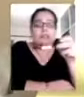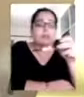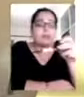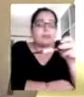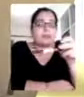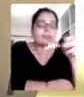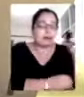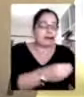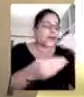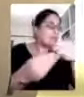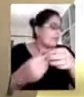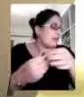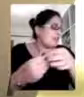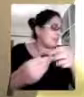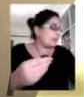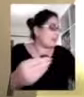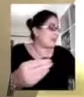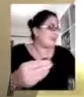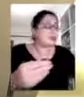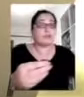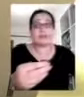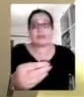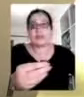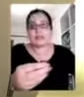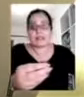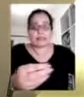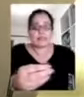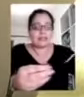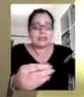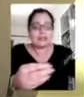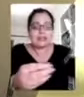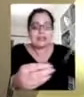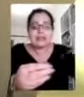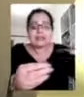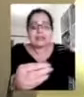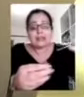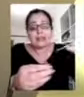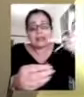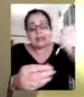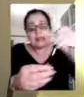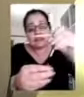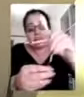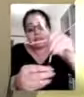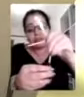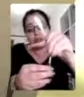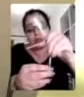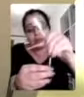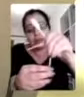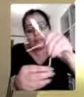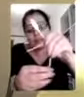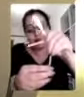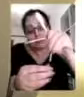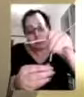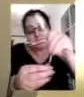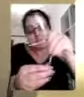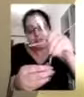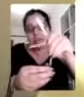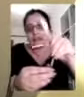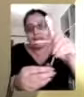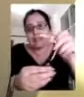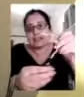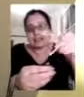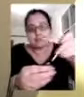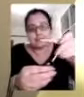herhalde. Hatırlamıyorum artık zaman mefhumu kaydı bende. Biraz da yorgunum kusura bakmasın arkadaşlar. Ya çok beğendim. Çok